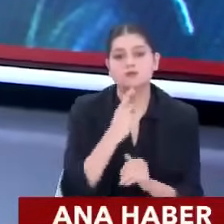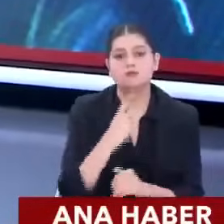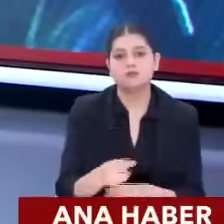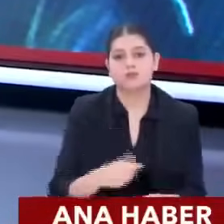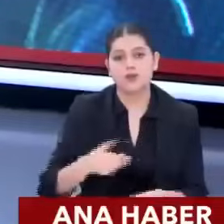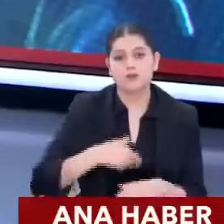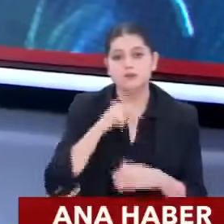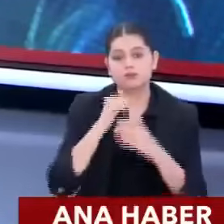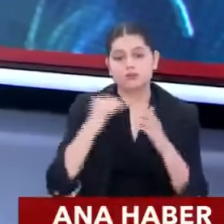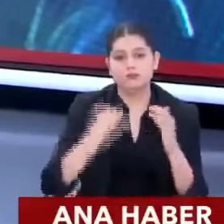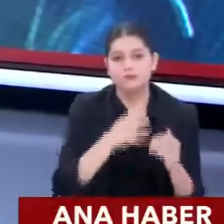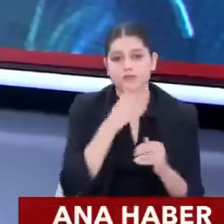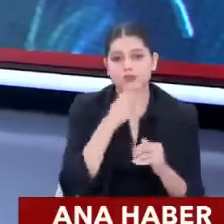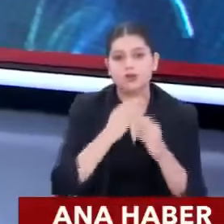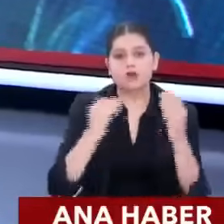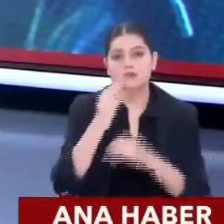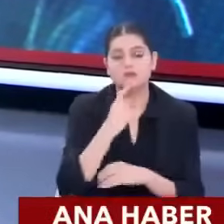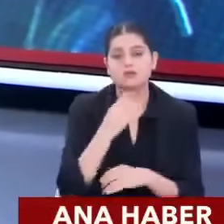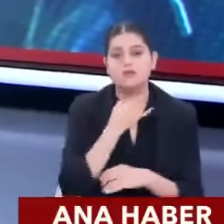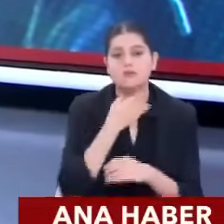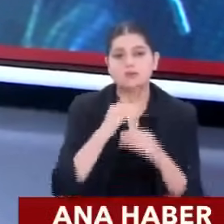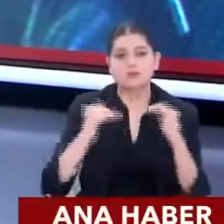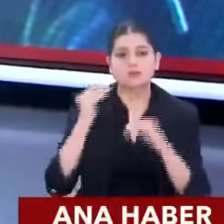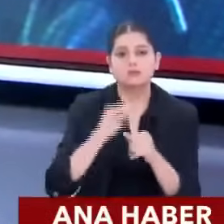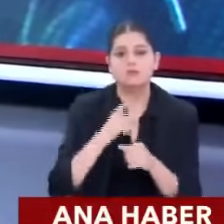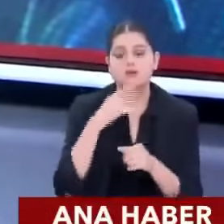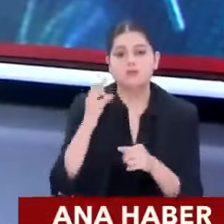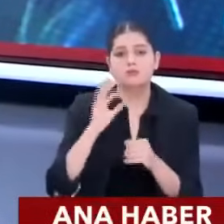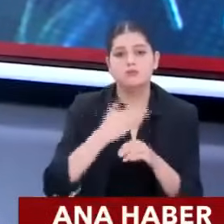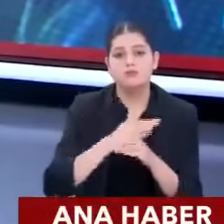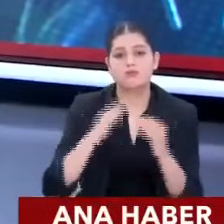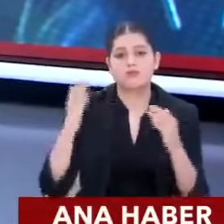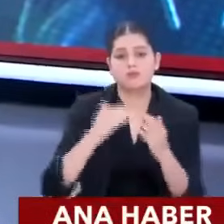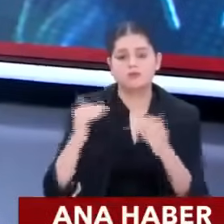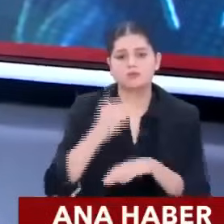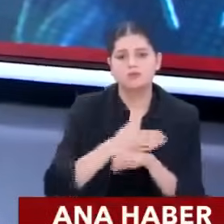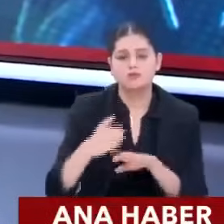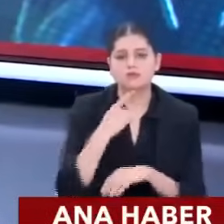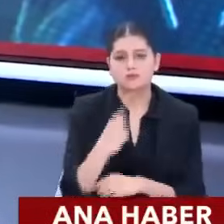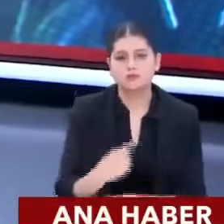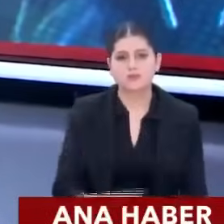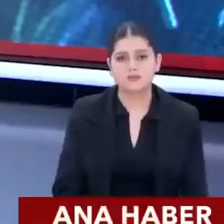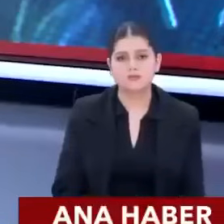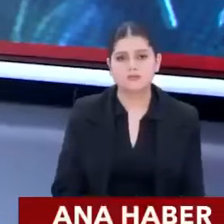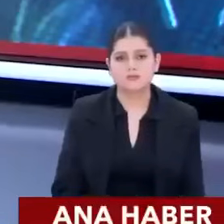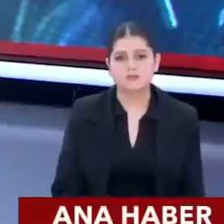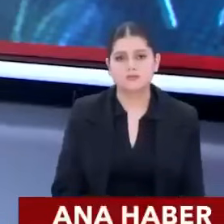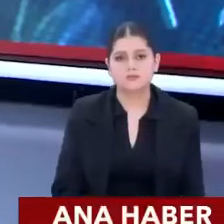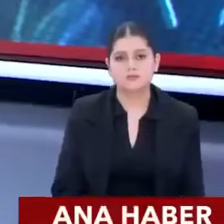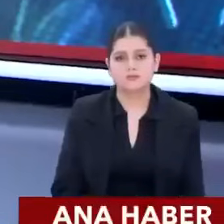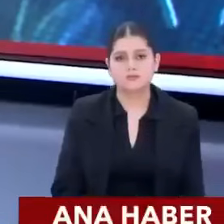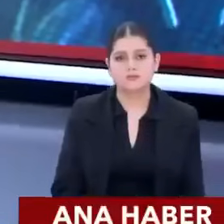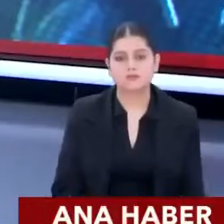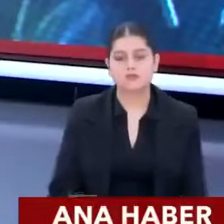Açlık sınırını biliyorsunuz arttı yoksulluk sınırı arttı ocakta çok fazla bir zaman yani tamam Kurallar böyle